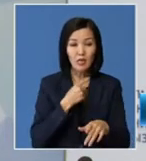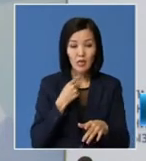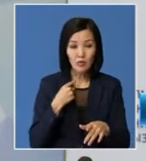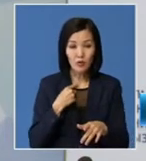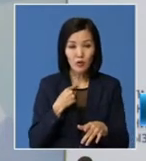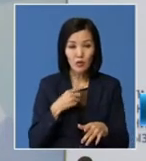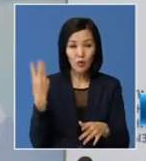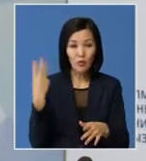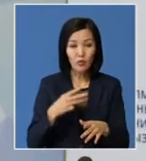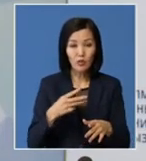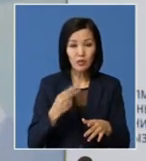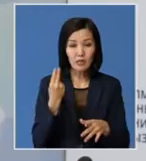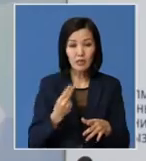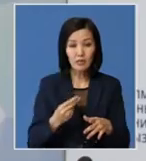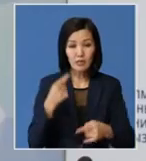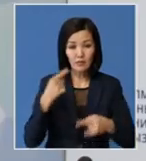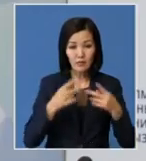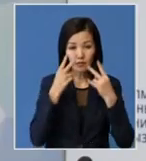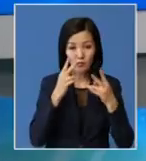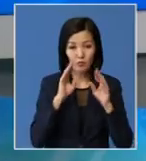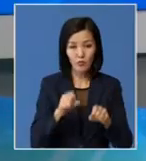дейін сандық эфирлік арналарды тамашалайтын болады.